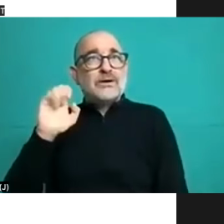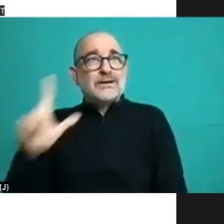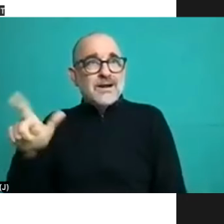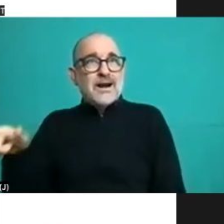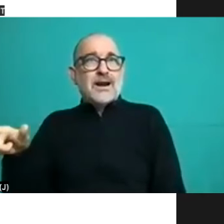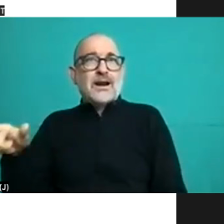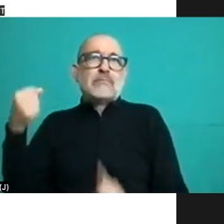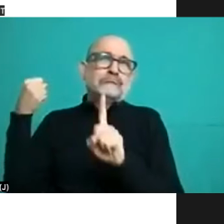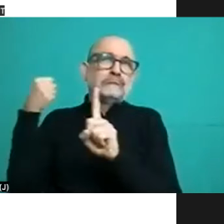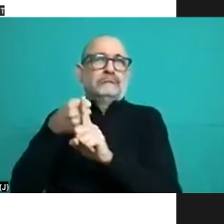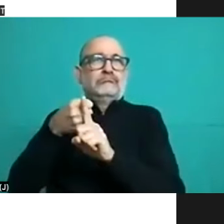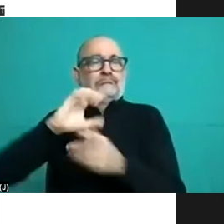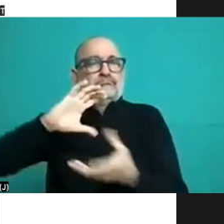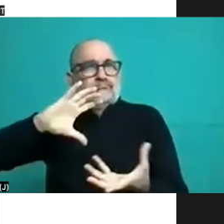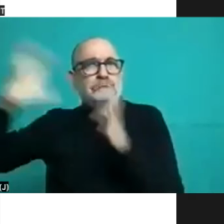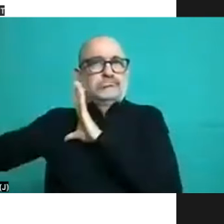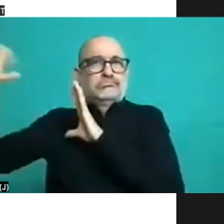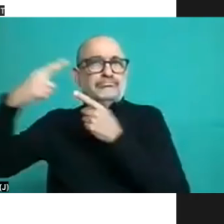Puis, il a